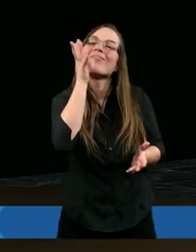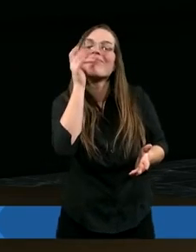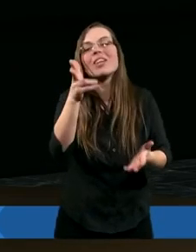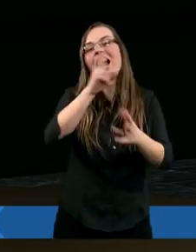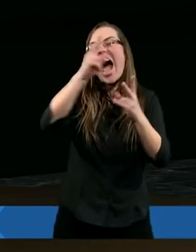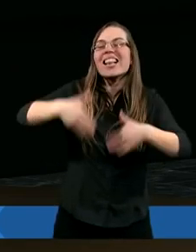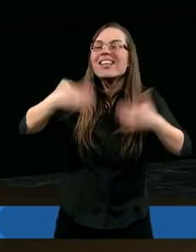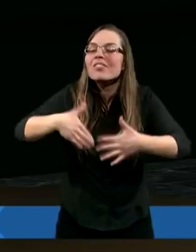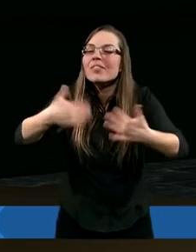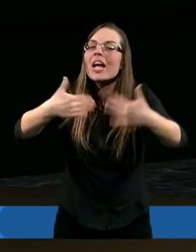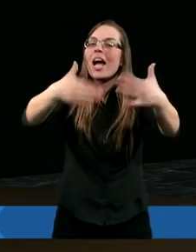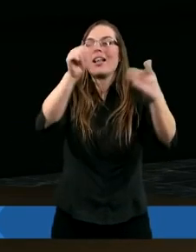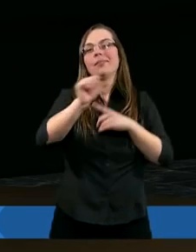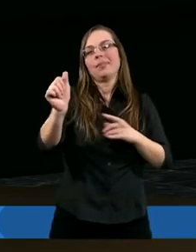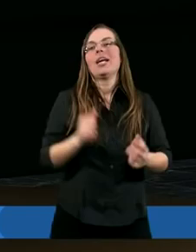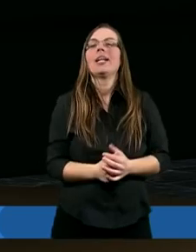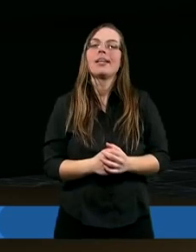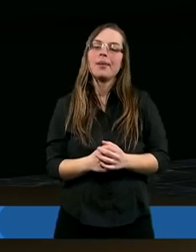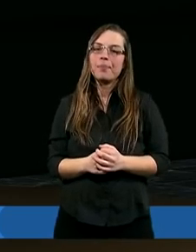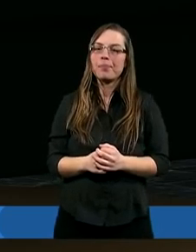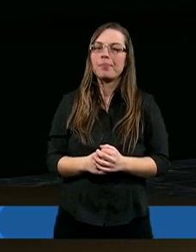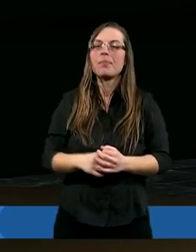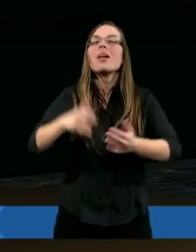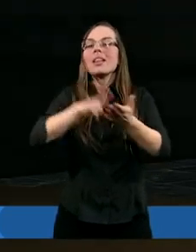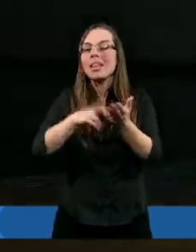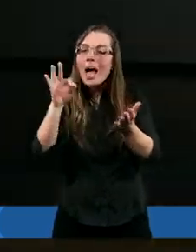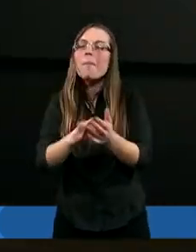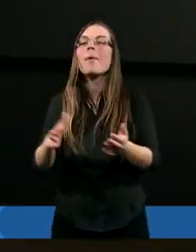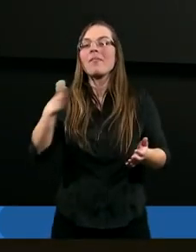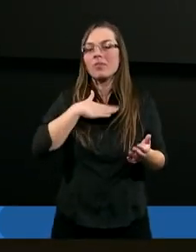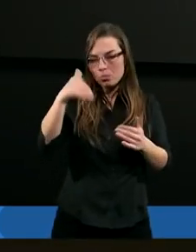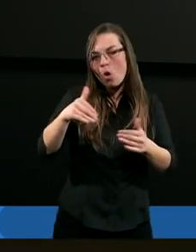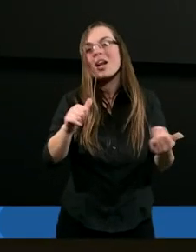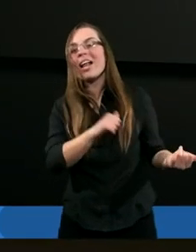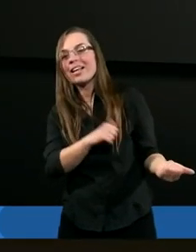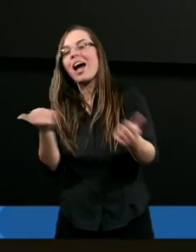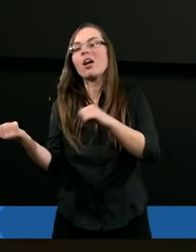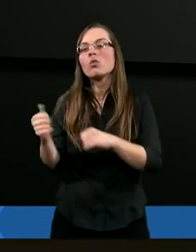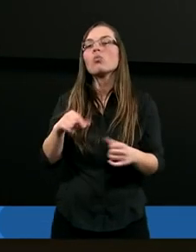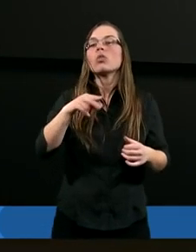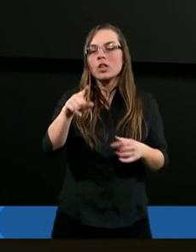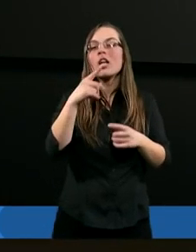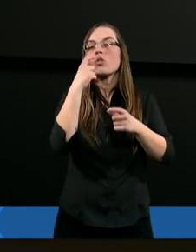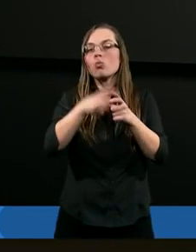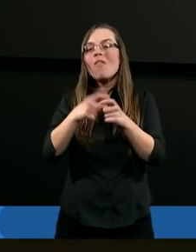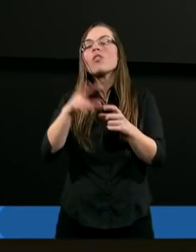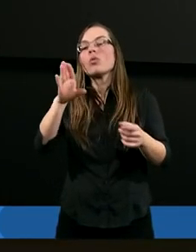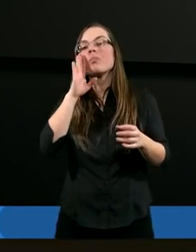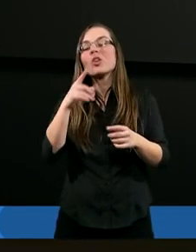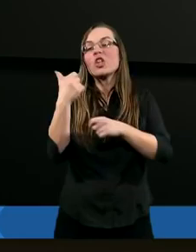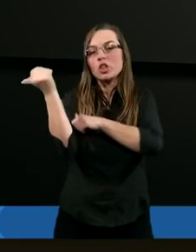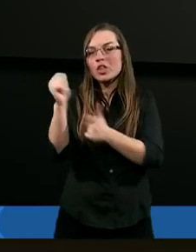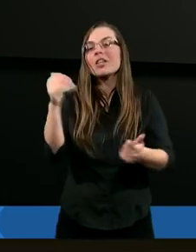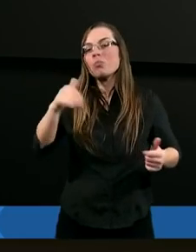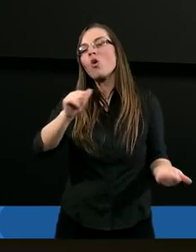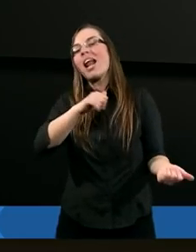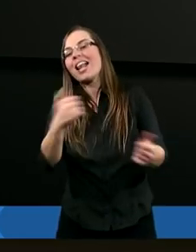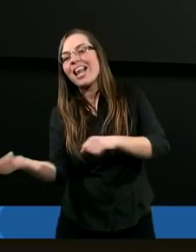codziennie, w każdej właściwie chwili. Na pewno można się zanurzyć, bo słowo chrzcić to zanurzać.